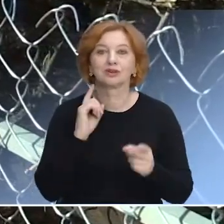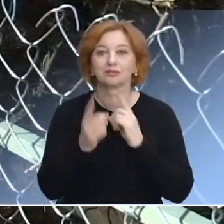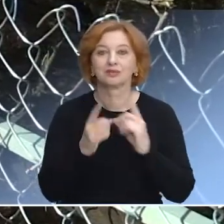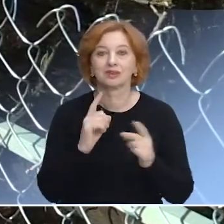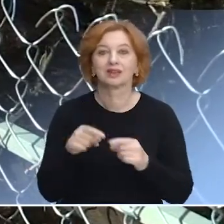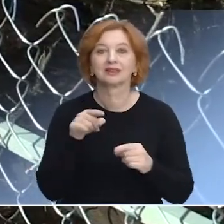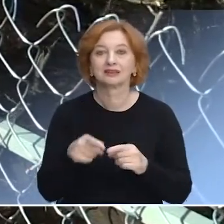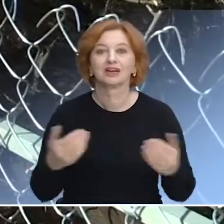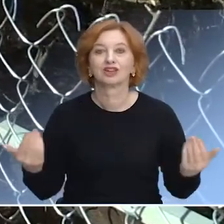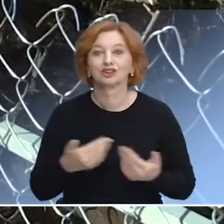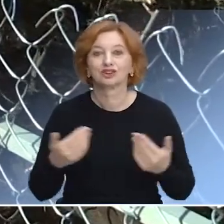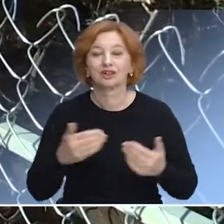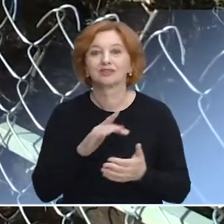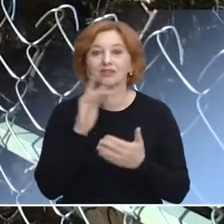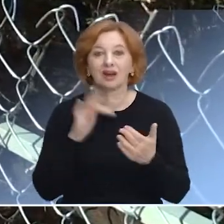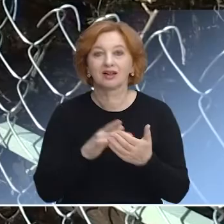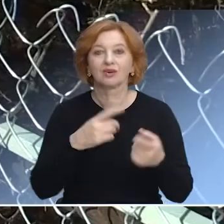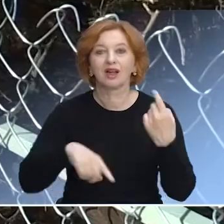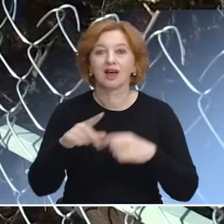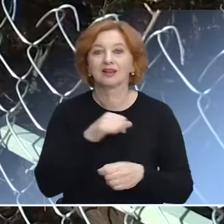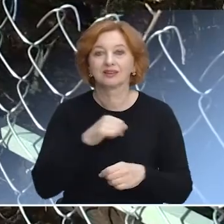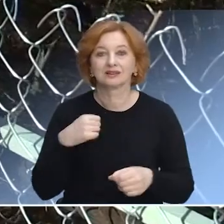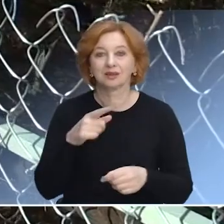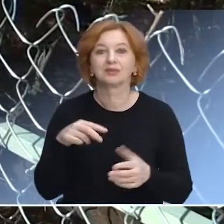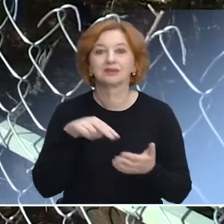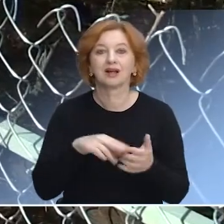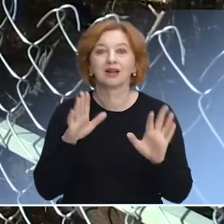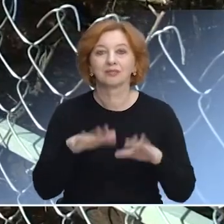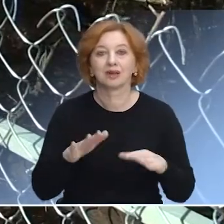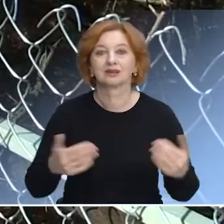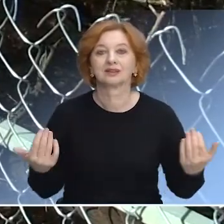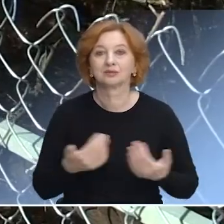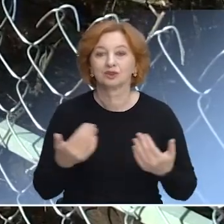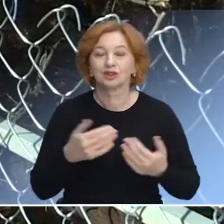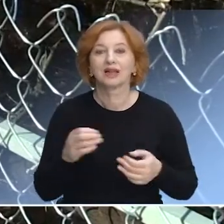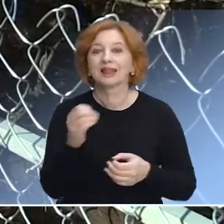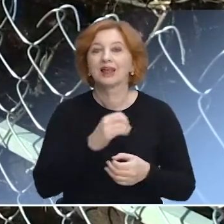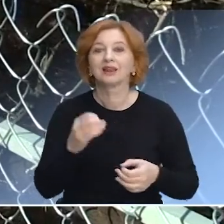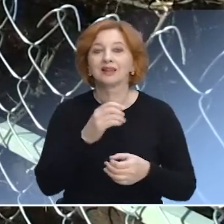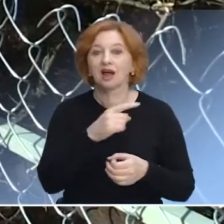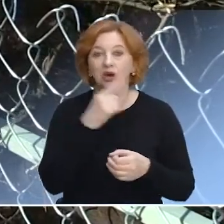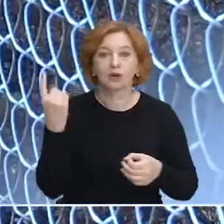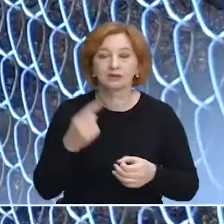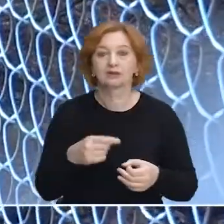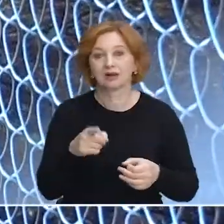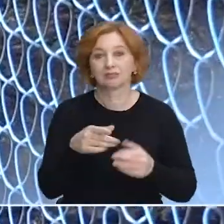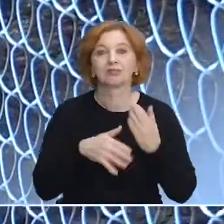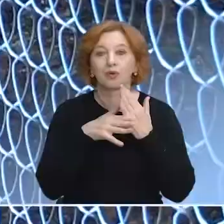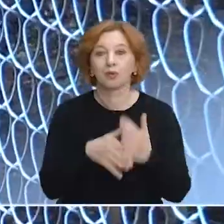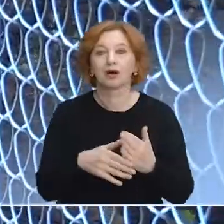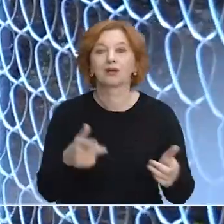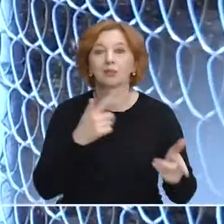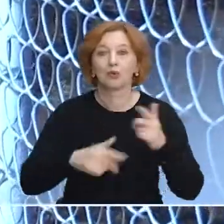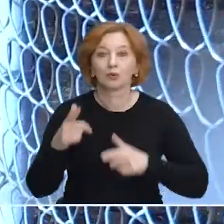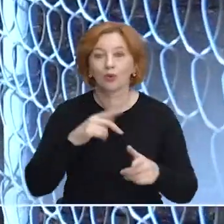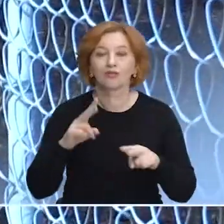что дети, тут взрослые боялись ходить. Это было. А сейчас мы рады за безопасность наших детей. Работы по ремонту